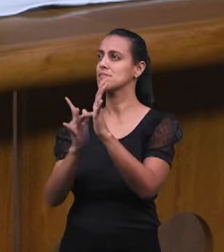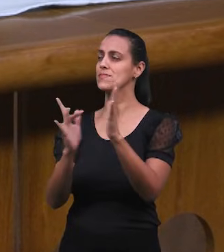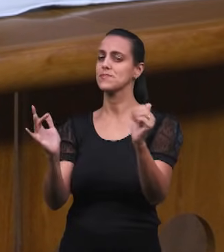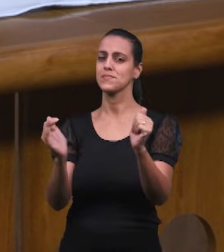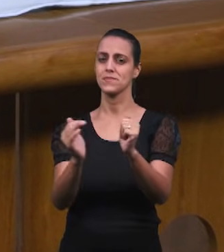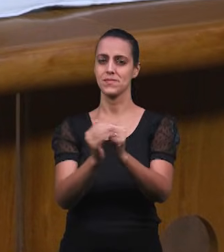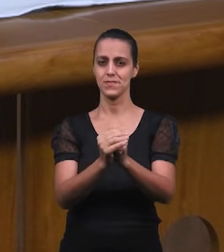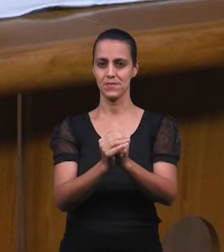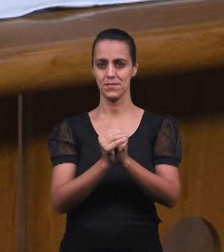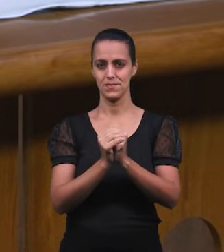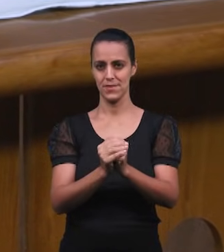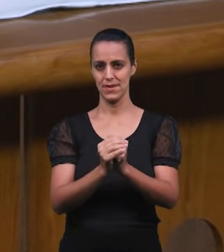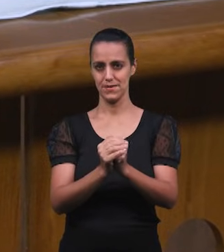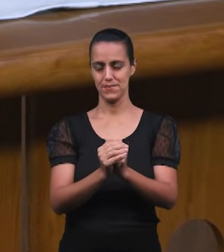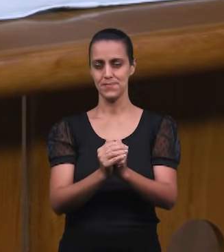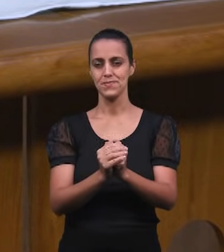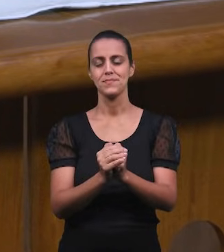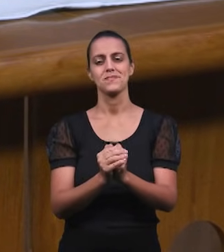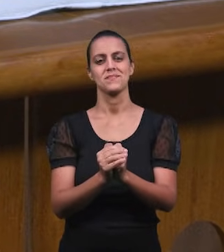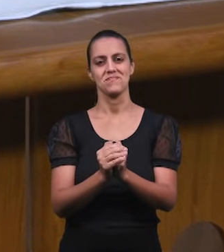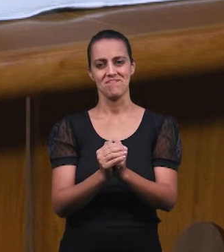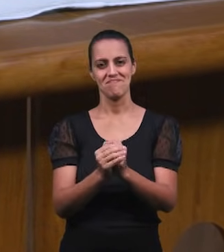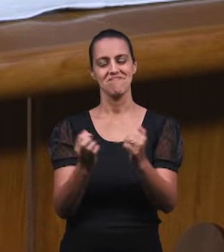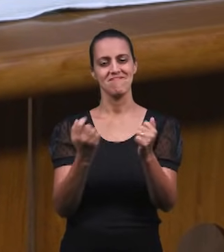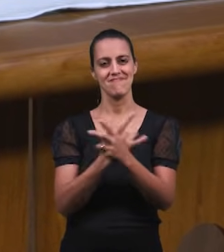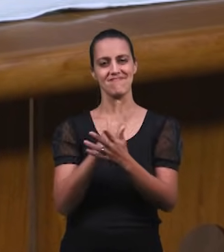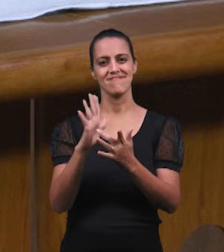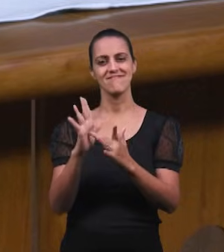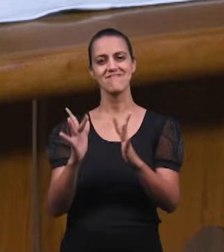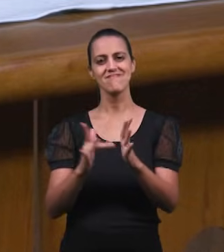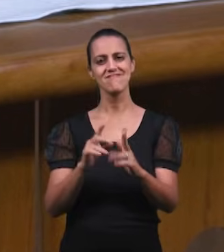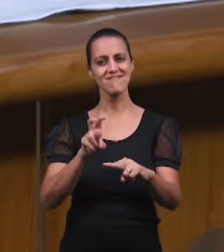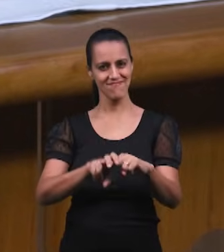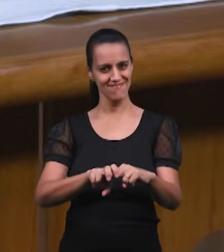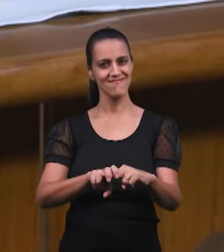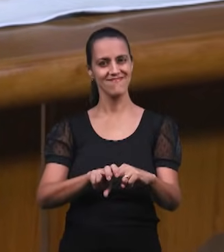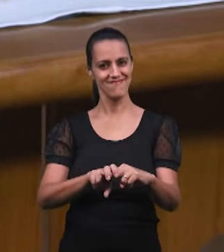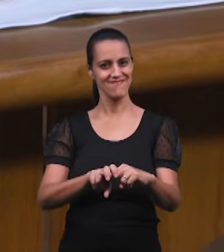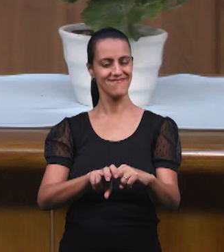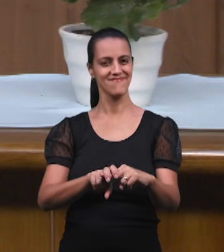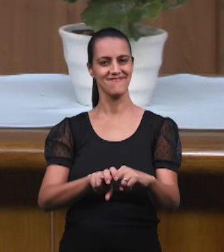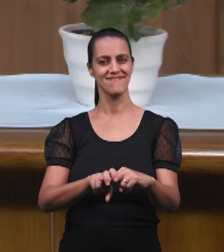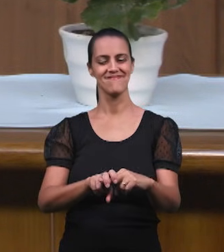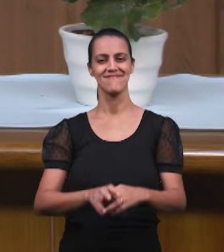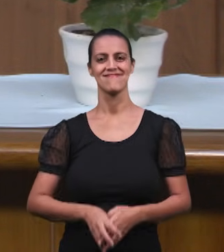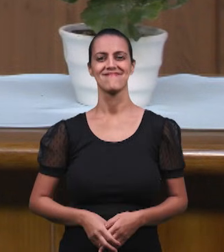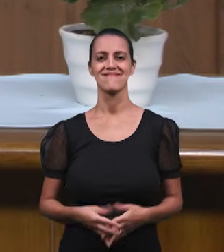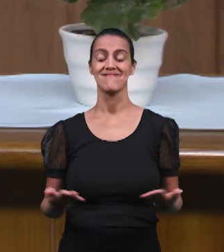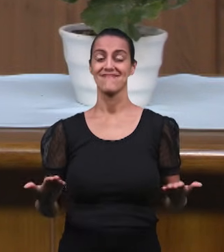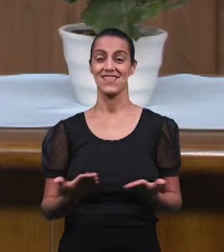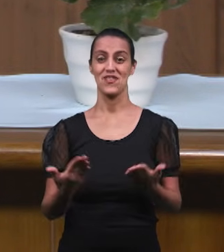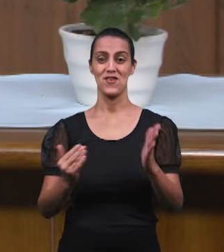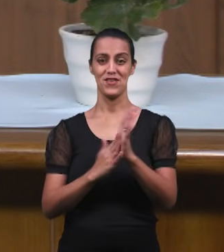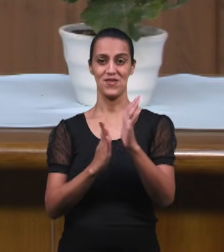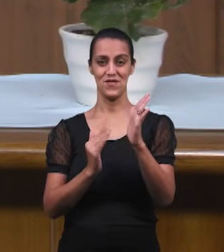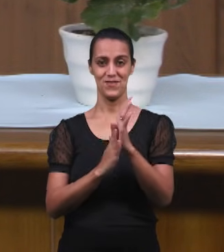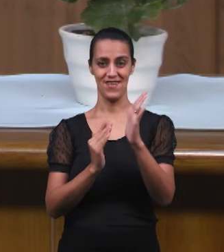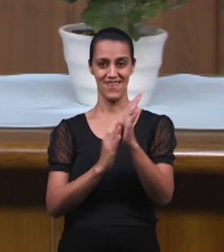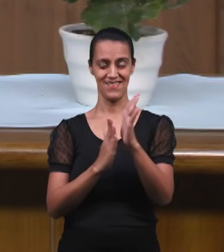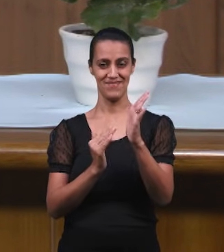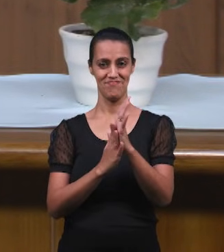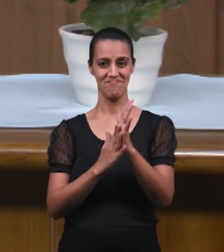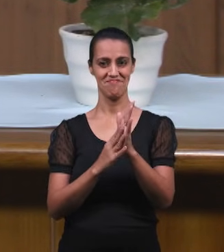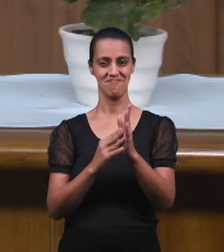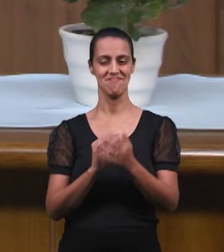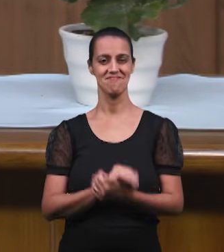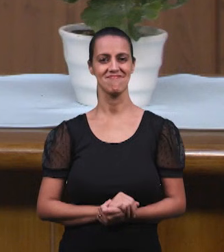Seigneur Jésus. Amen. Loué soit le Seigneur. Tous peuvent s'asseoir. Nous allons louer le Seigneur maintenant. Nous allons chanter